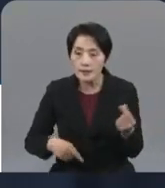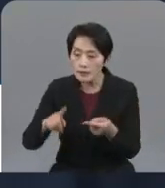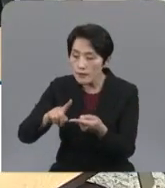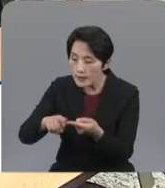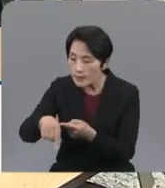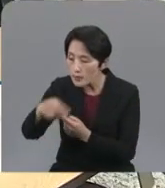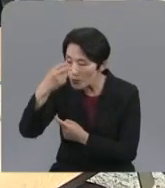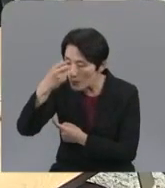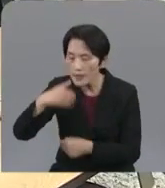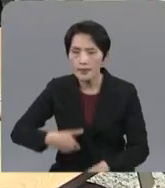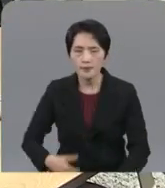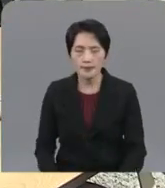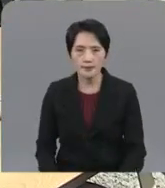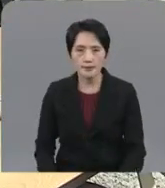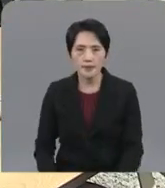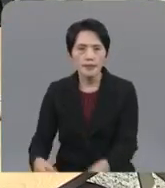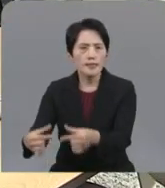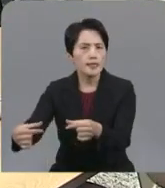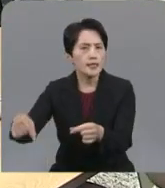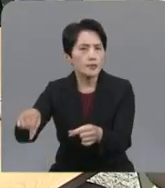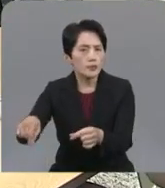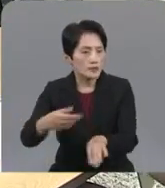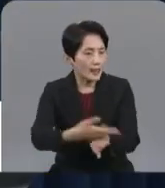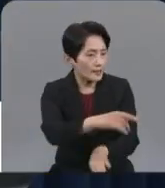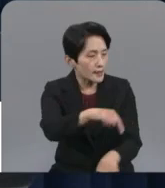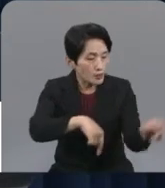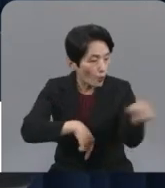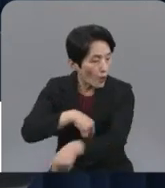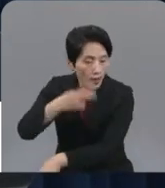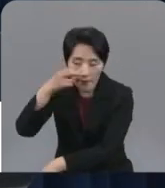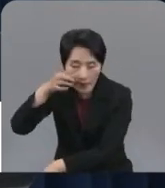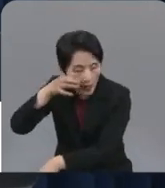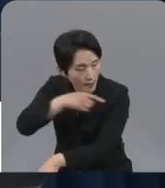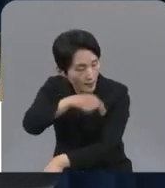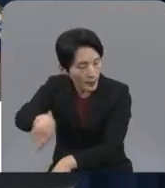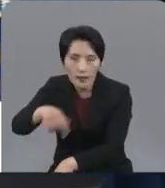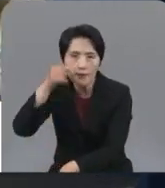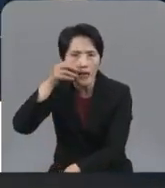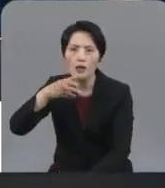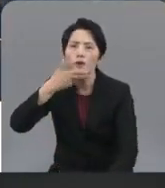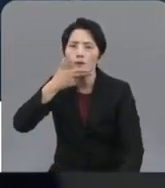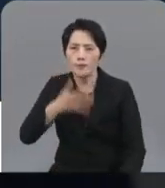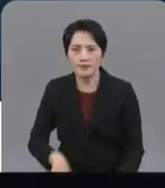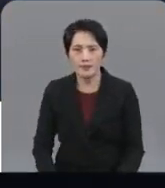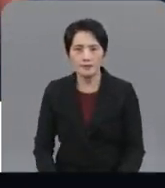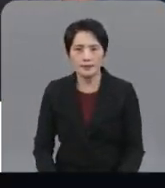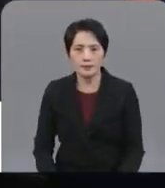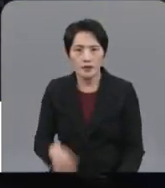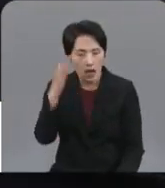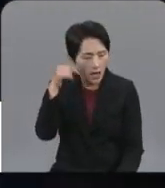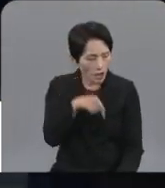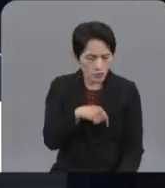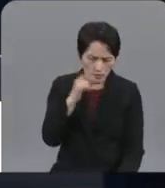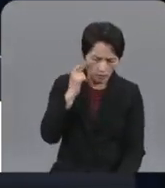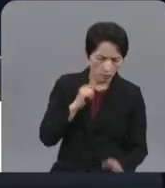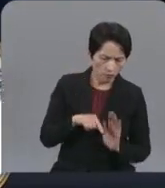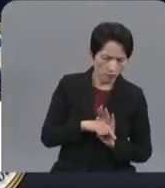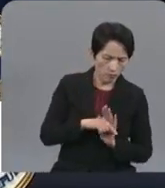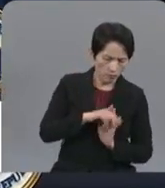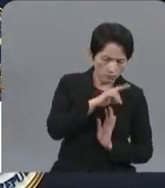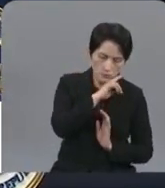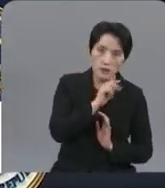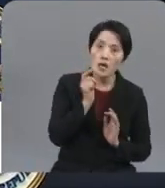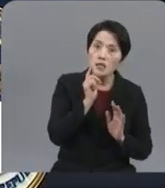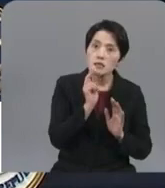song song với quá trình kiểm chứng của cơ quan Năng lượng nguyên tử quốc tế iaea Nhật Bản cũng sẽ giải thích với phía Hàn Quốc một cách minh bạch